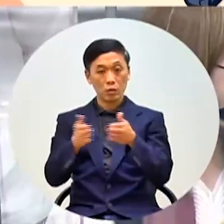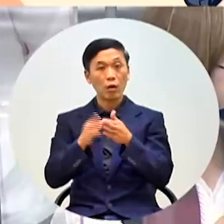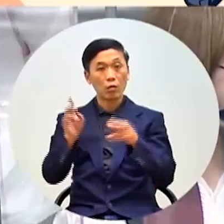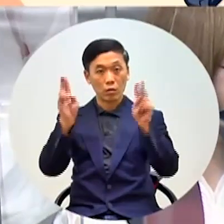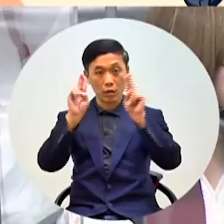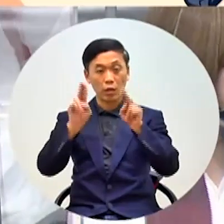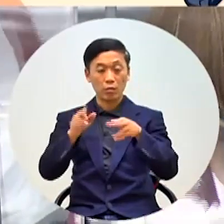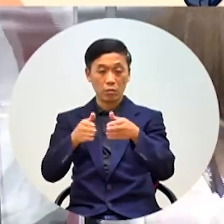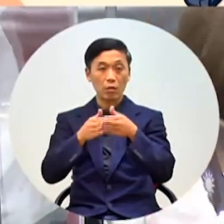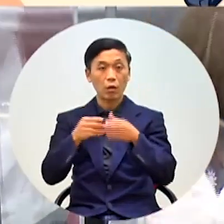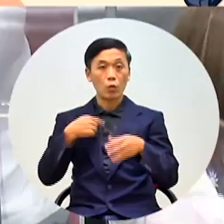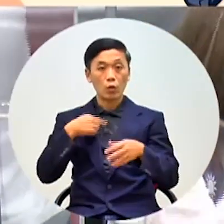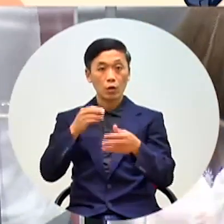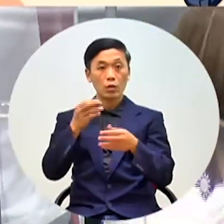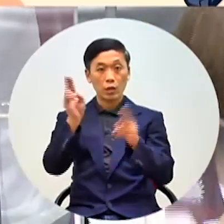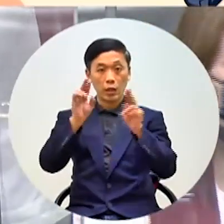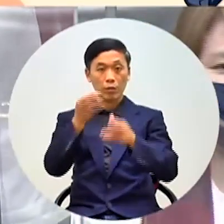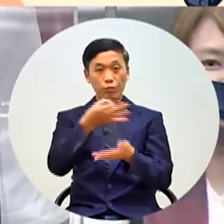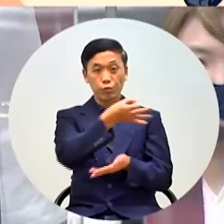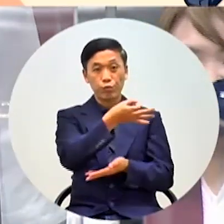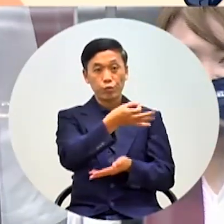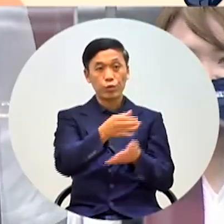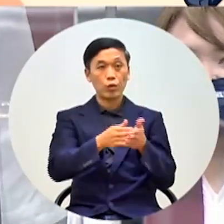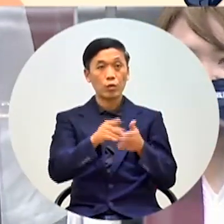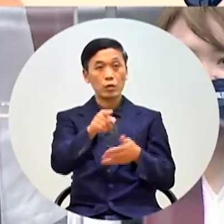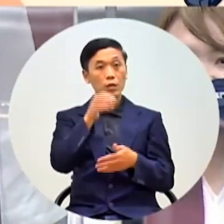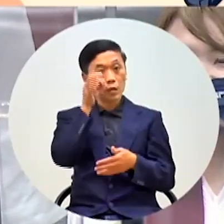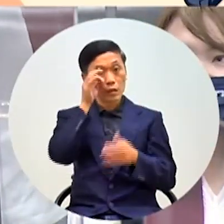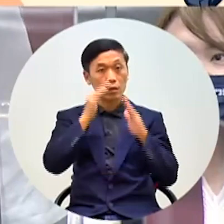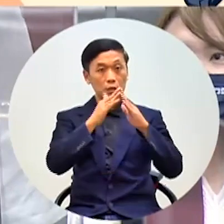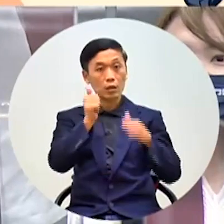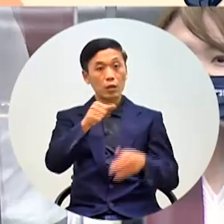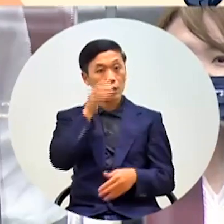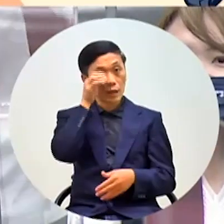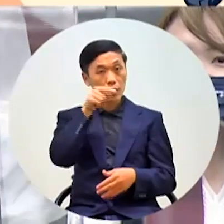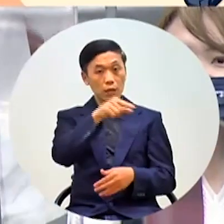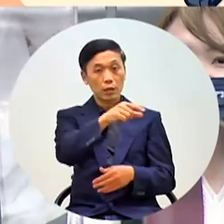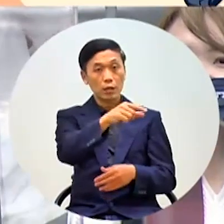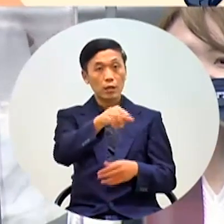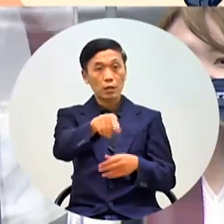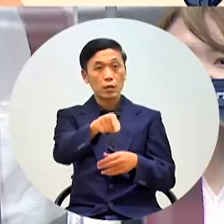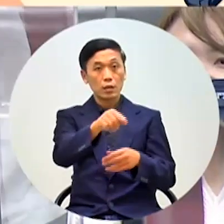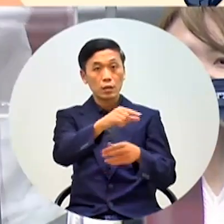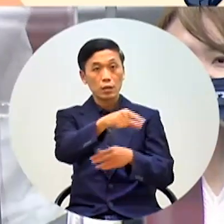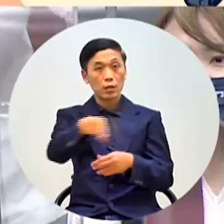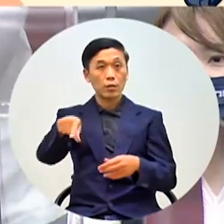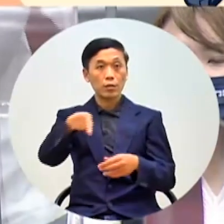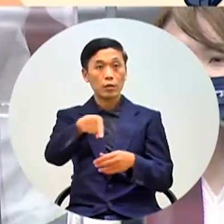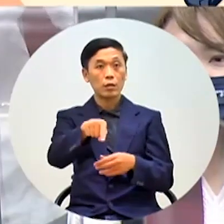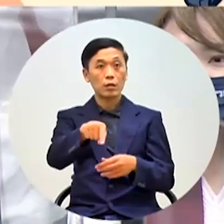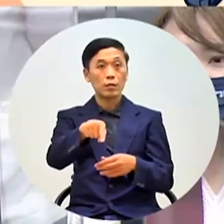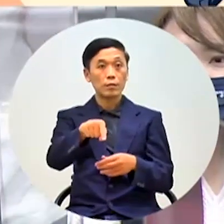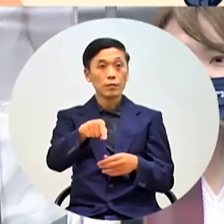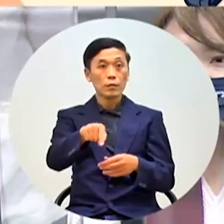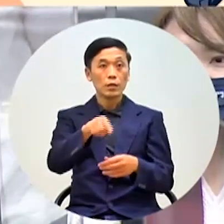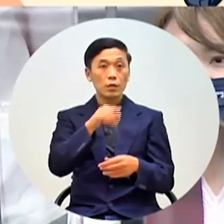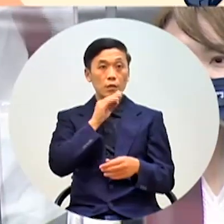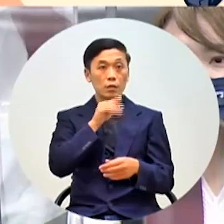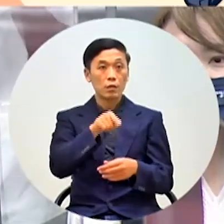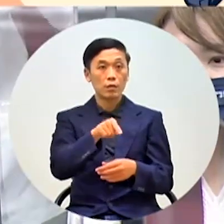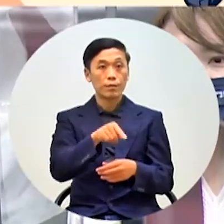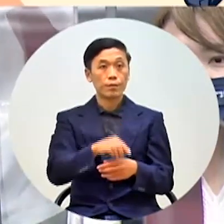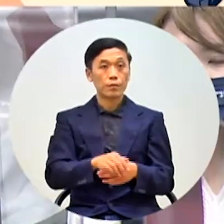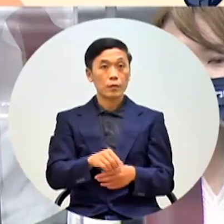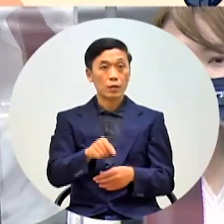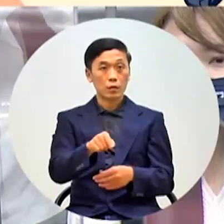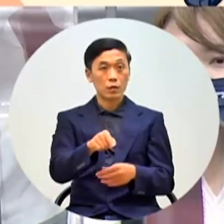电钱嘛。过来，市长，你有看超前这无？电视电脑，这一家拢是家家钱啊。但